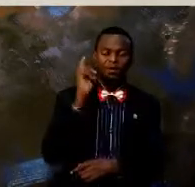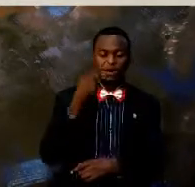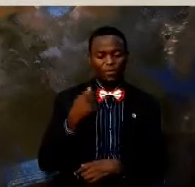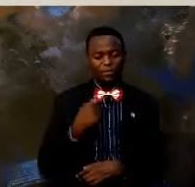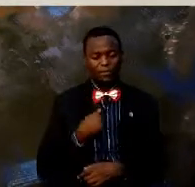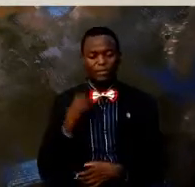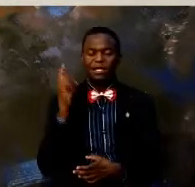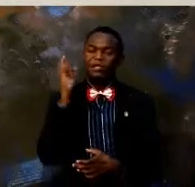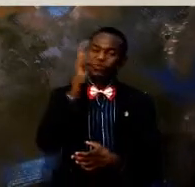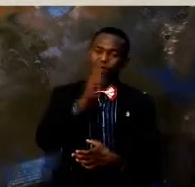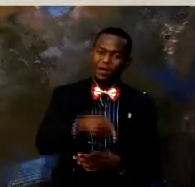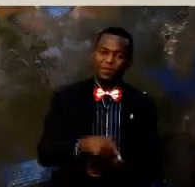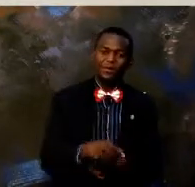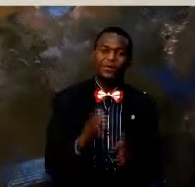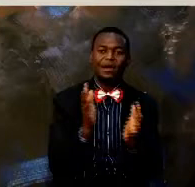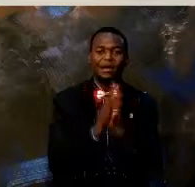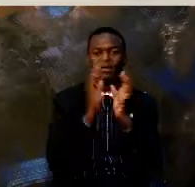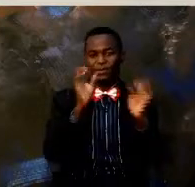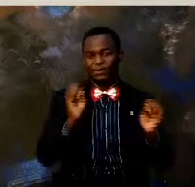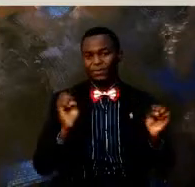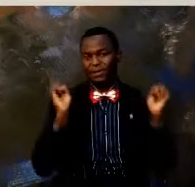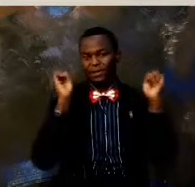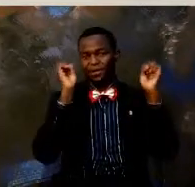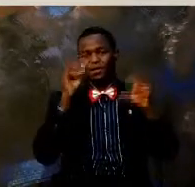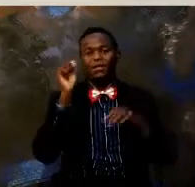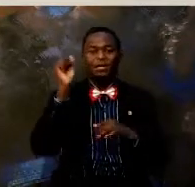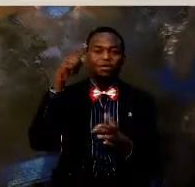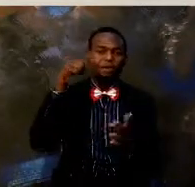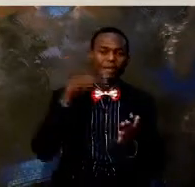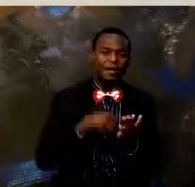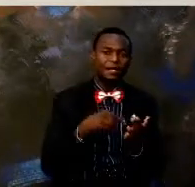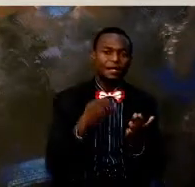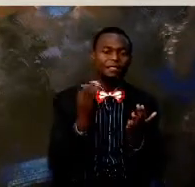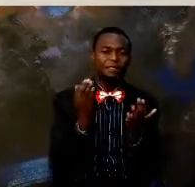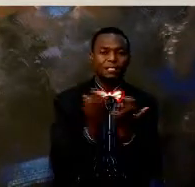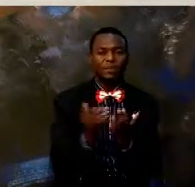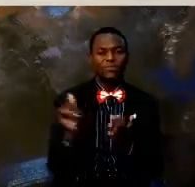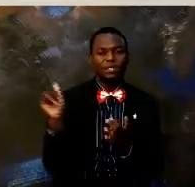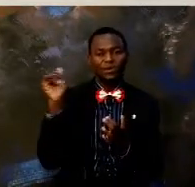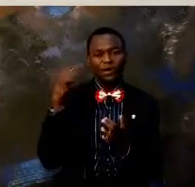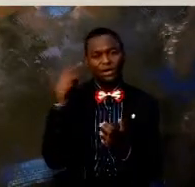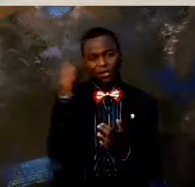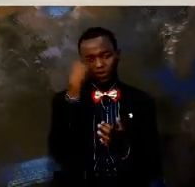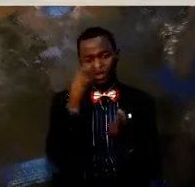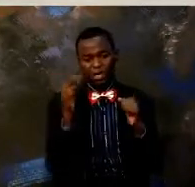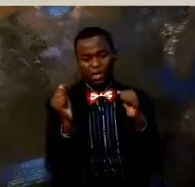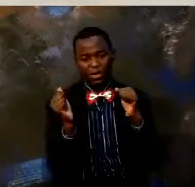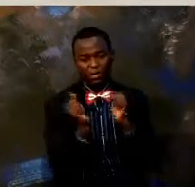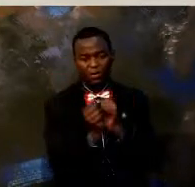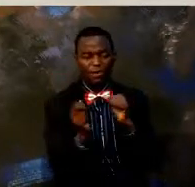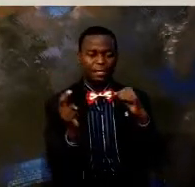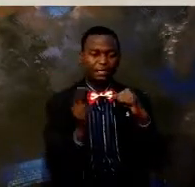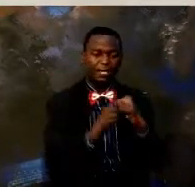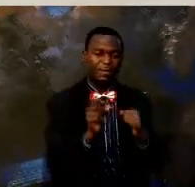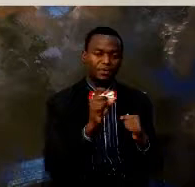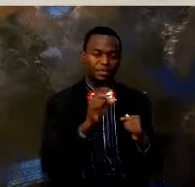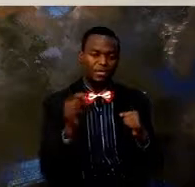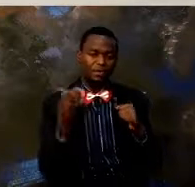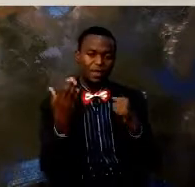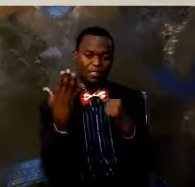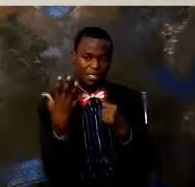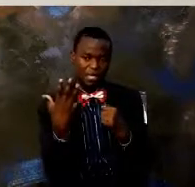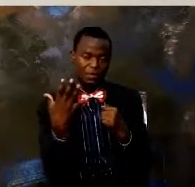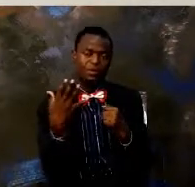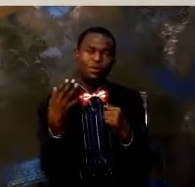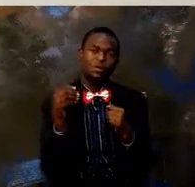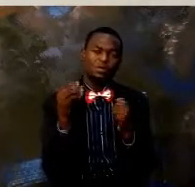alikuwako. Haleluya. Na ndio maana katika Injili ya Yohana sura ya 17 na ule mstari wa 5, Yesu akiwa anaomba siku